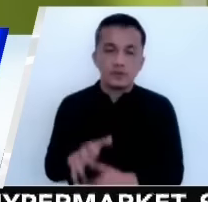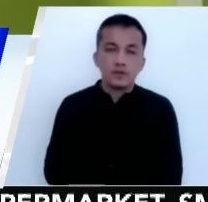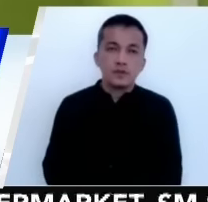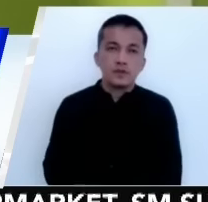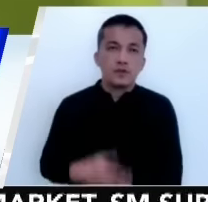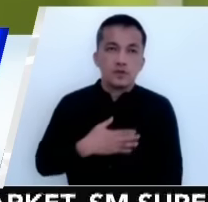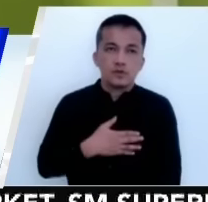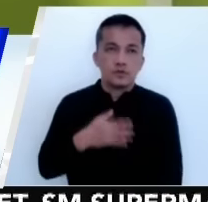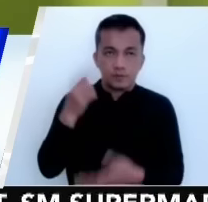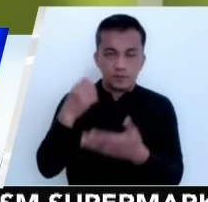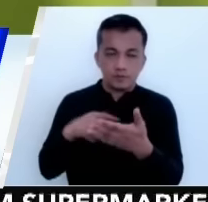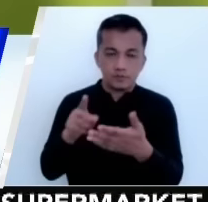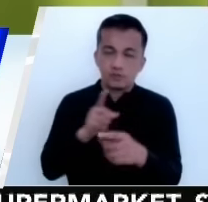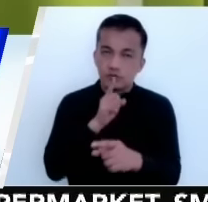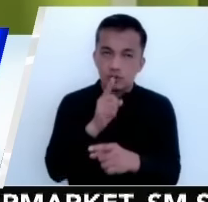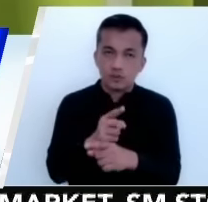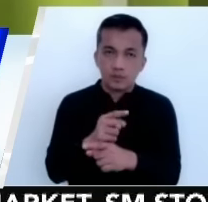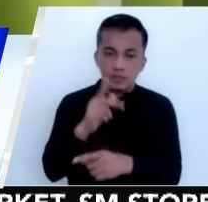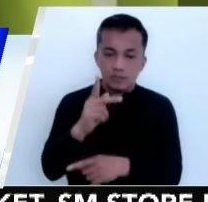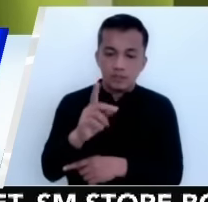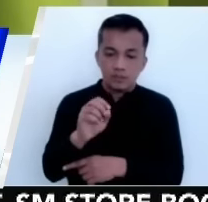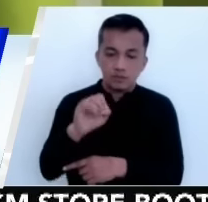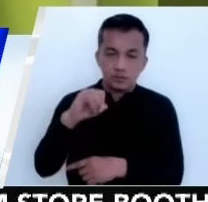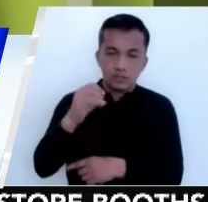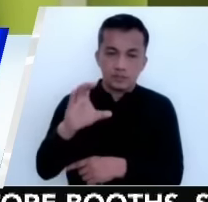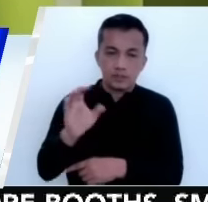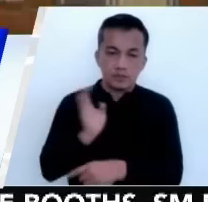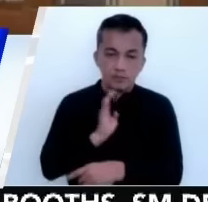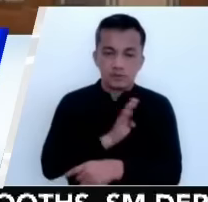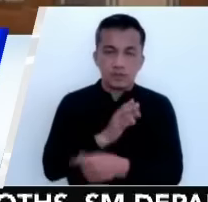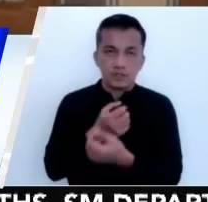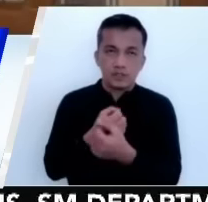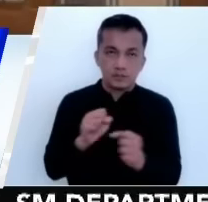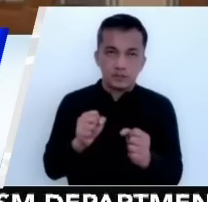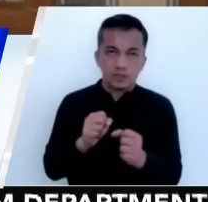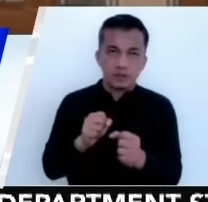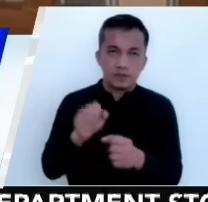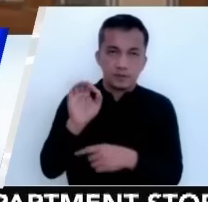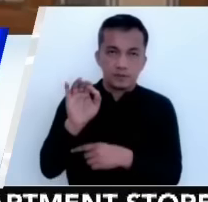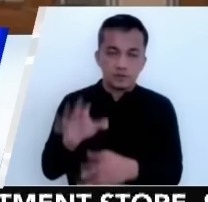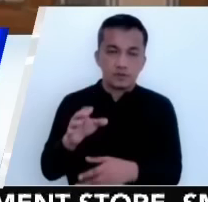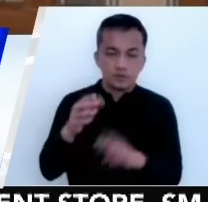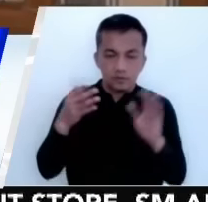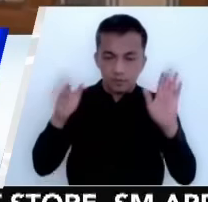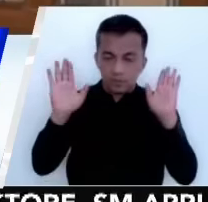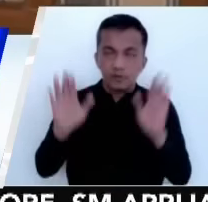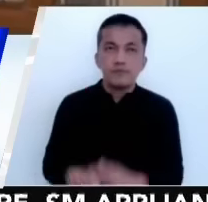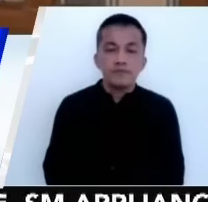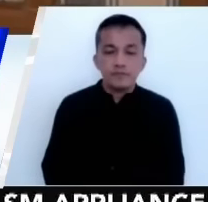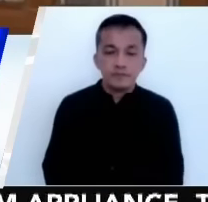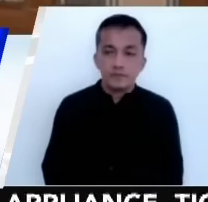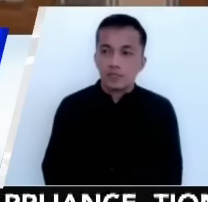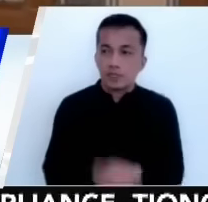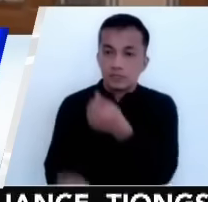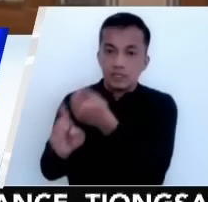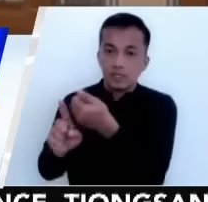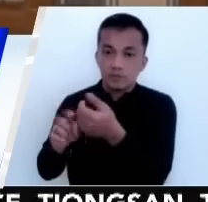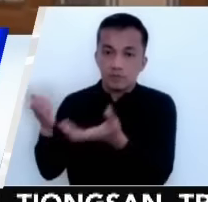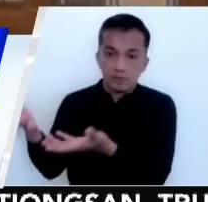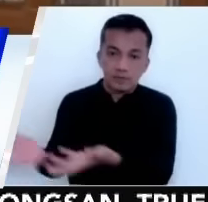ng KOJC Board of Directors na ligtas ang pastor kung sumuko. Sila mismo ang magdala kay